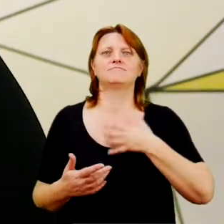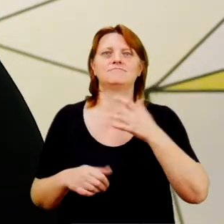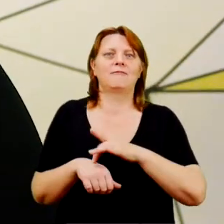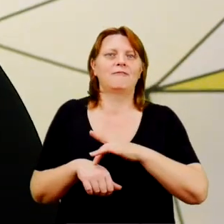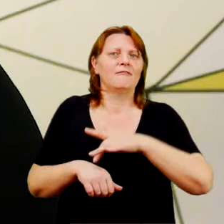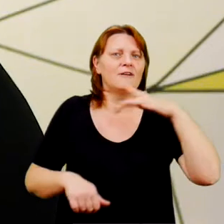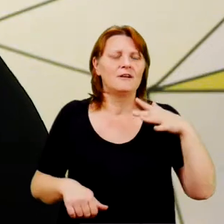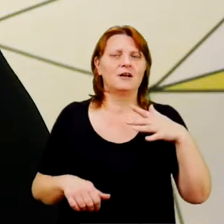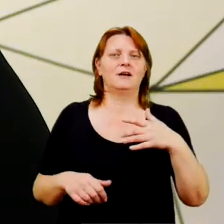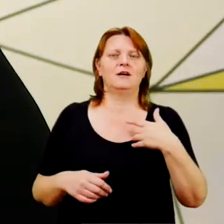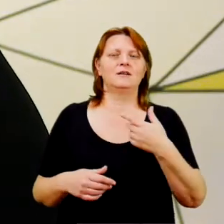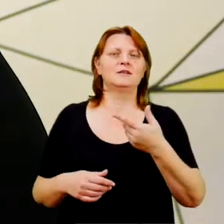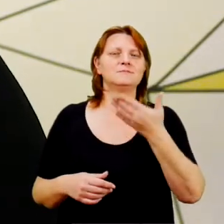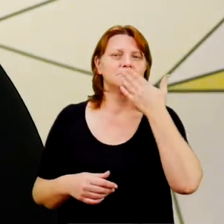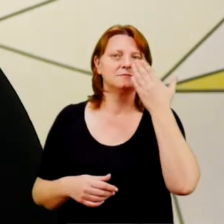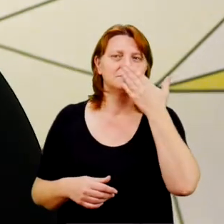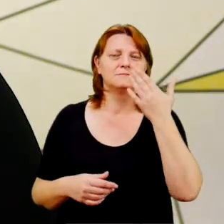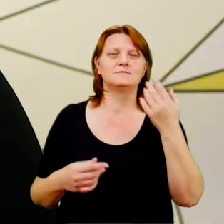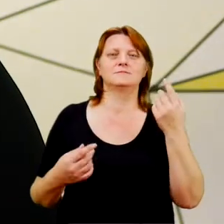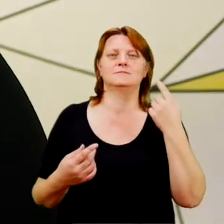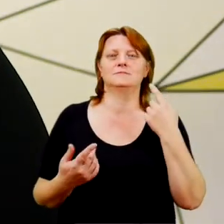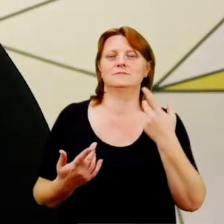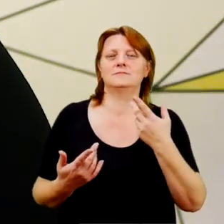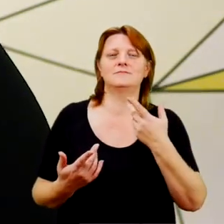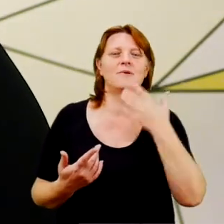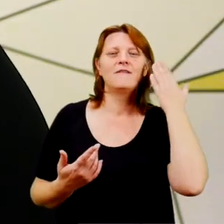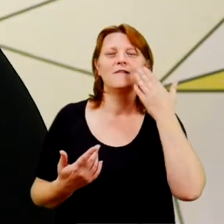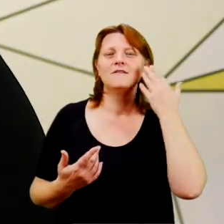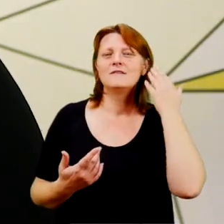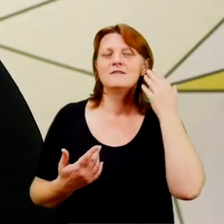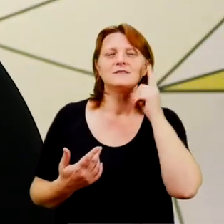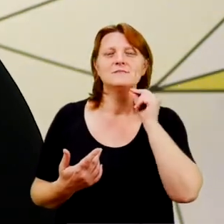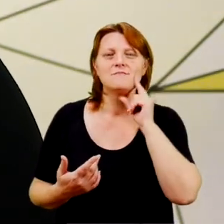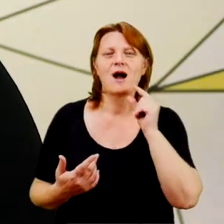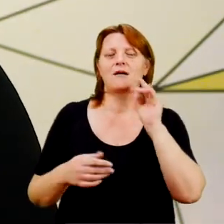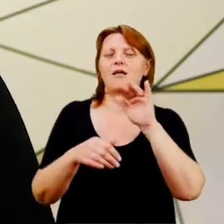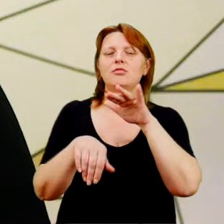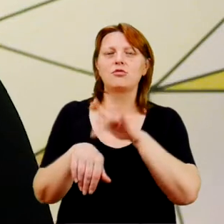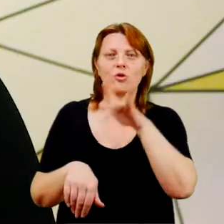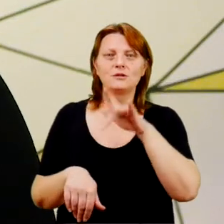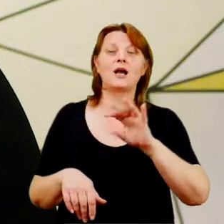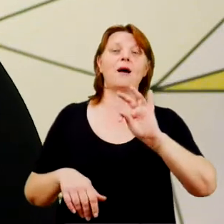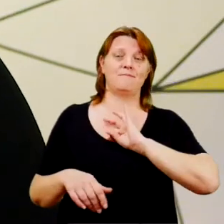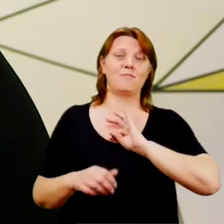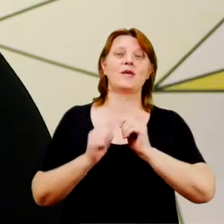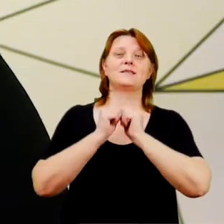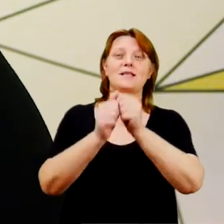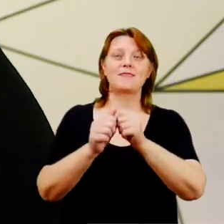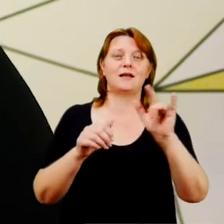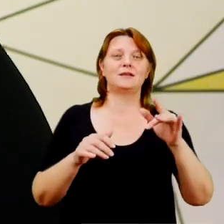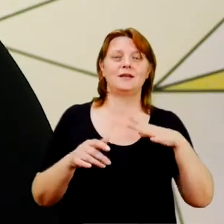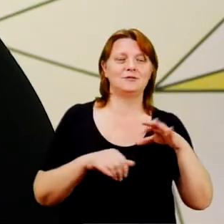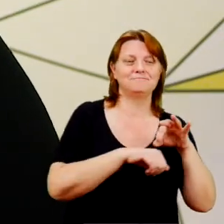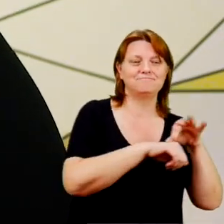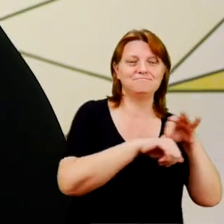wyczulają się więcej zmysły wszelkie inne, smaku, powonienia, dotyku. I moją rolą jest animowanie Państwa